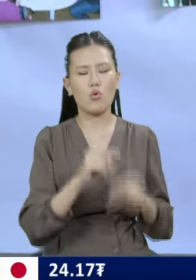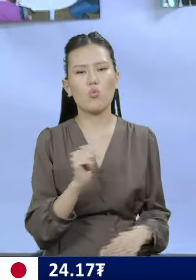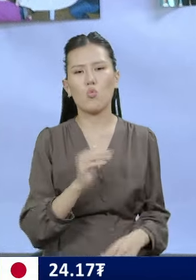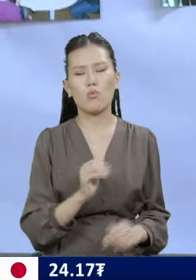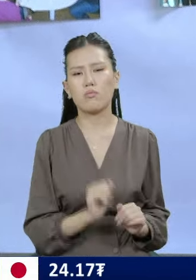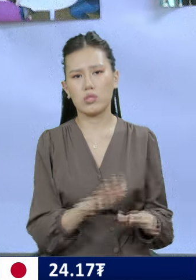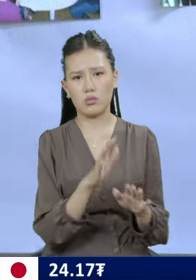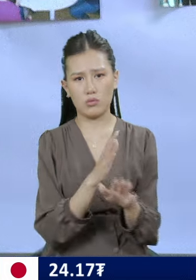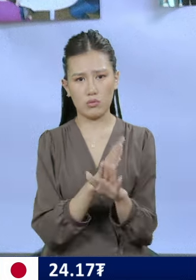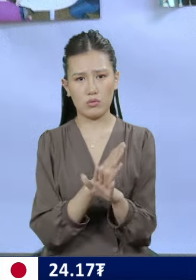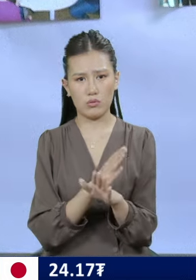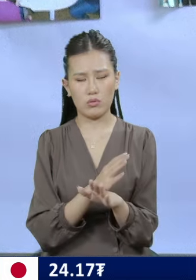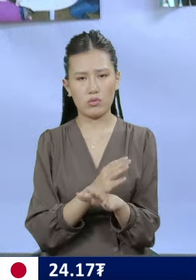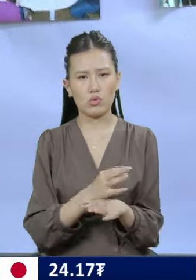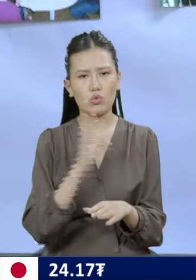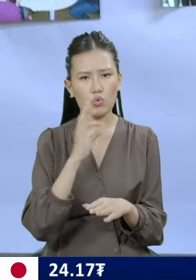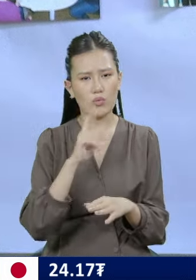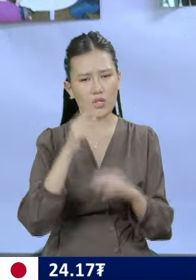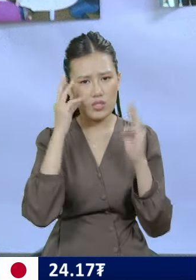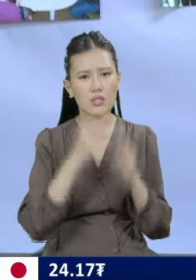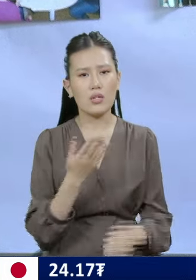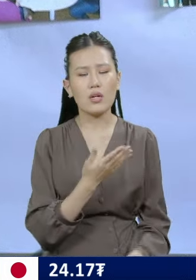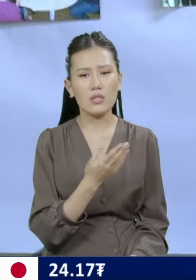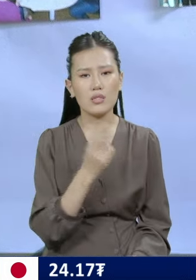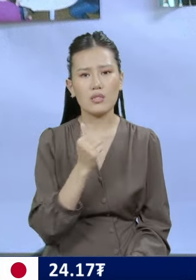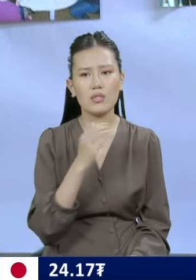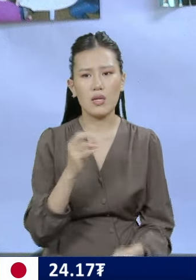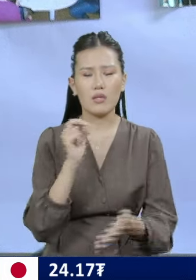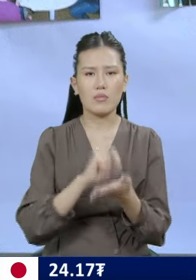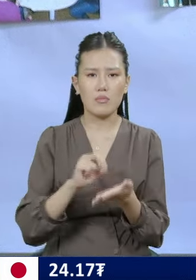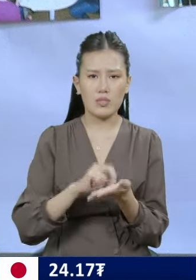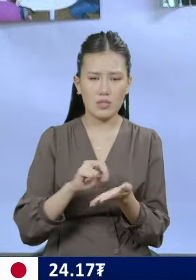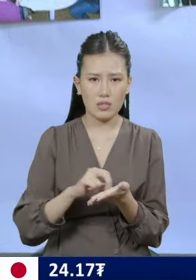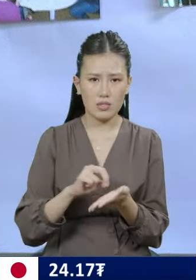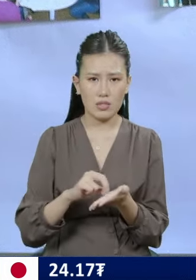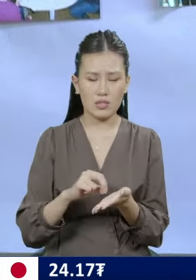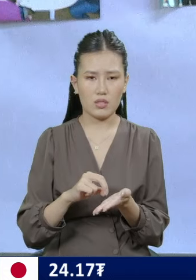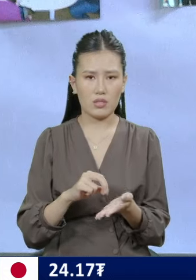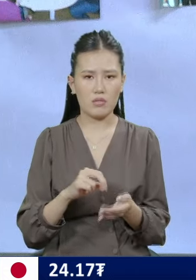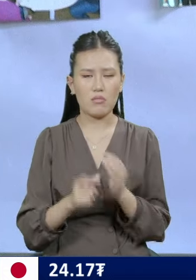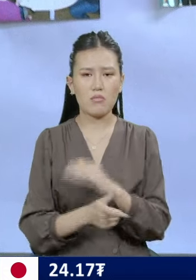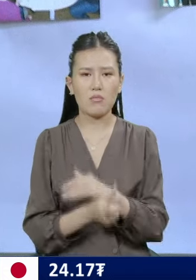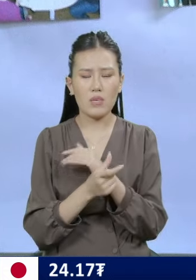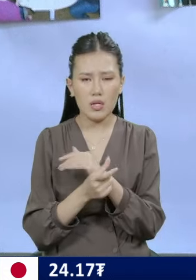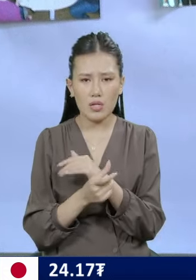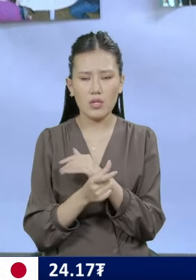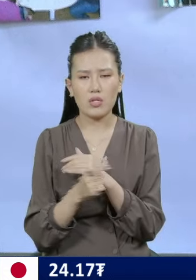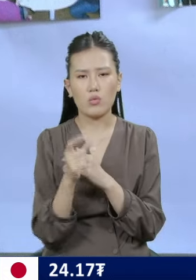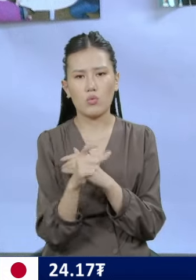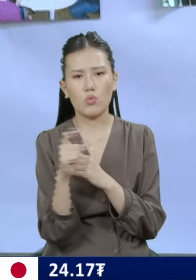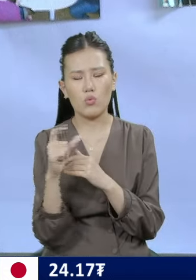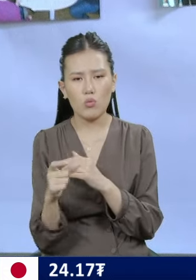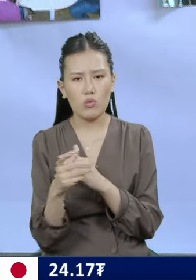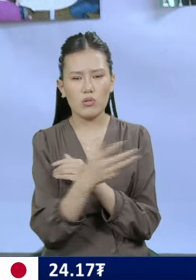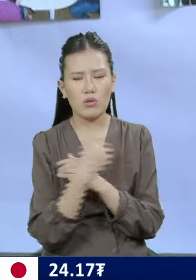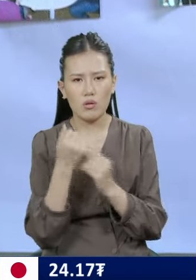Бос тэр бодлогын бос шийдлүү таана. Цасан дээр ичиж гаргасан. Одоо энэ мэрэгжлийн хүмүүсээр хилцүүлсэн,